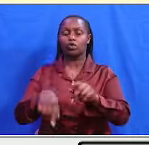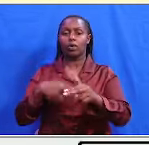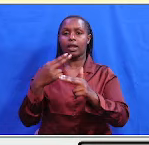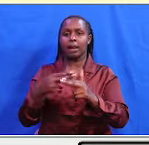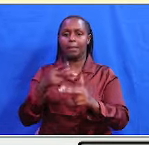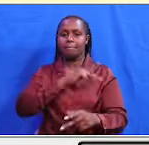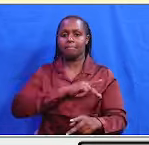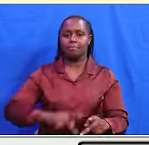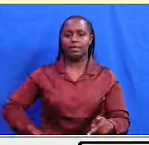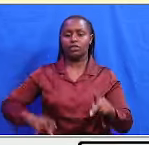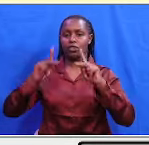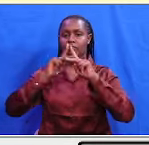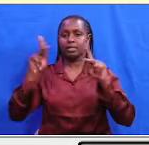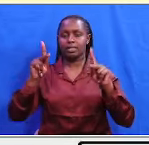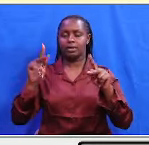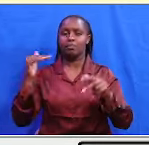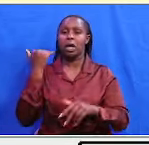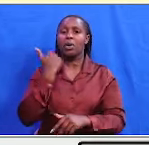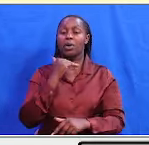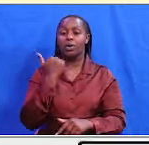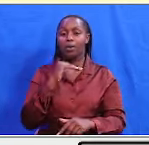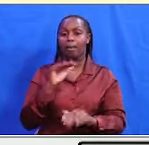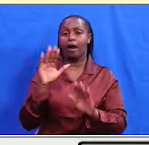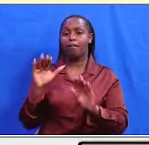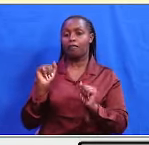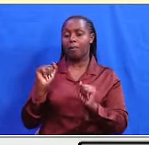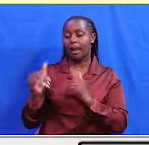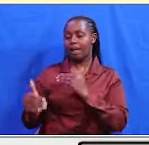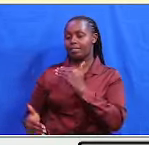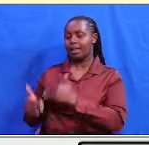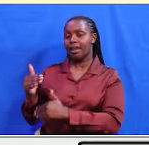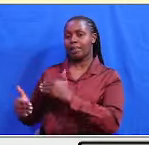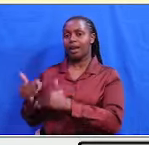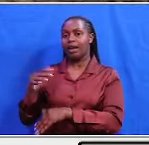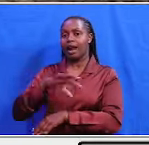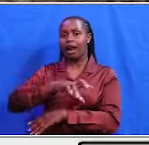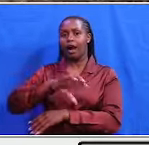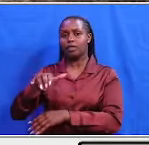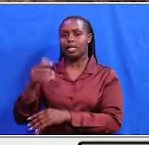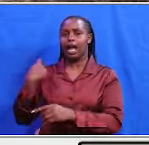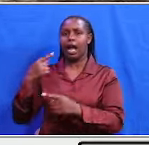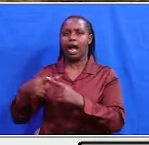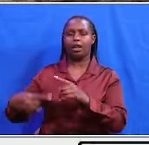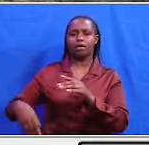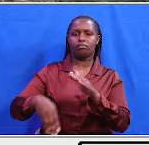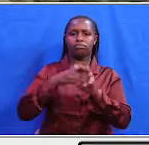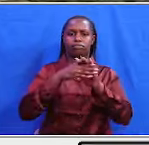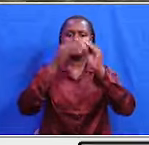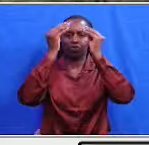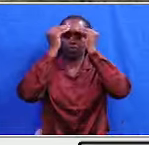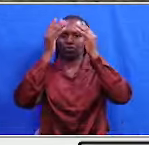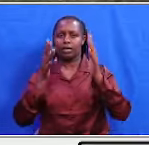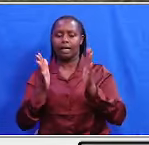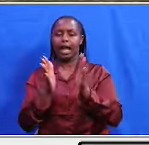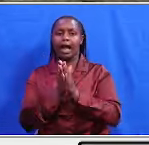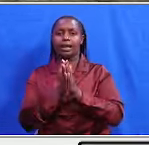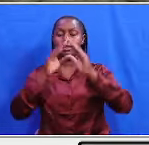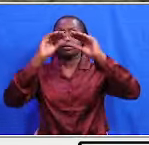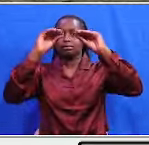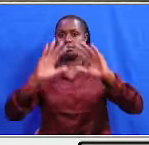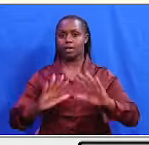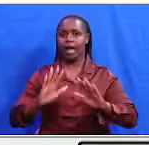Peace, majangili wanaoaminiwa kutoka kaunti jirani waliwafurusha walimu na wanafunzi na baadaye